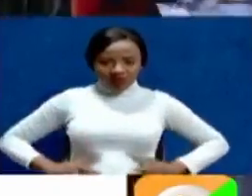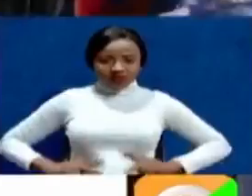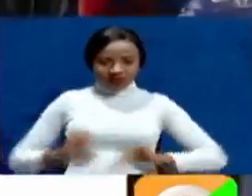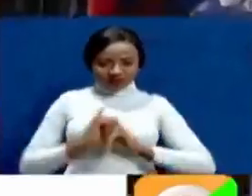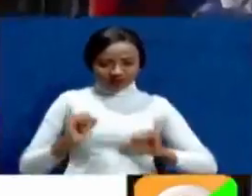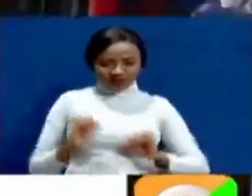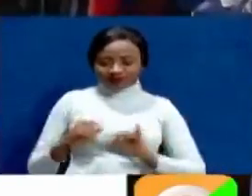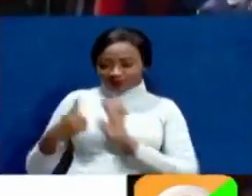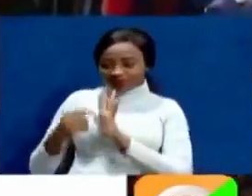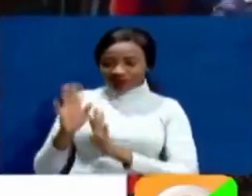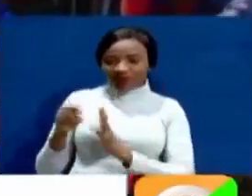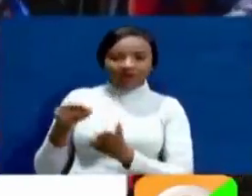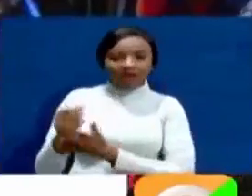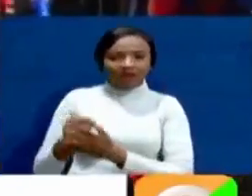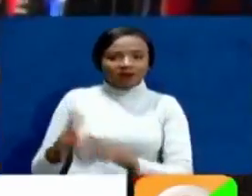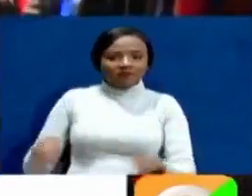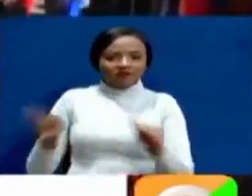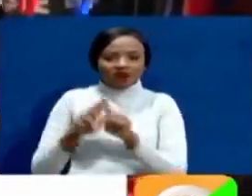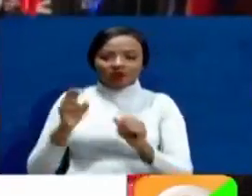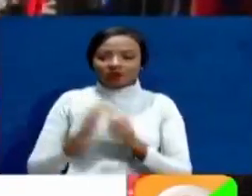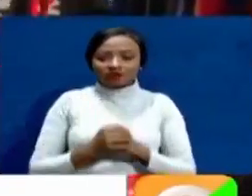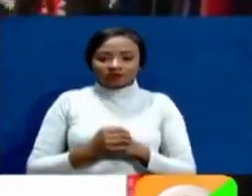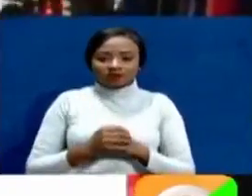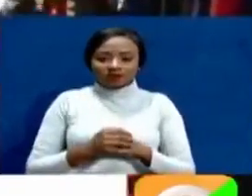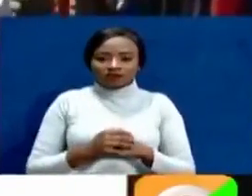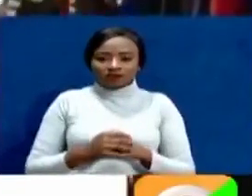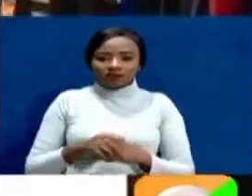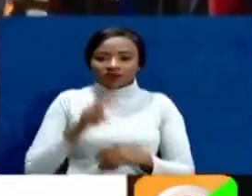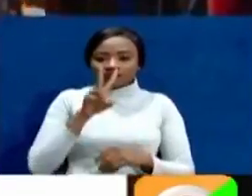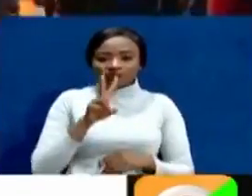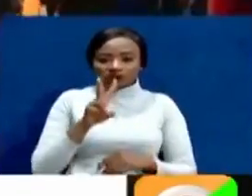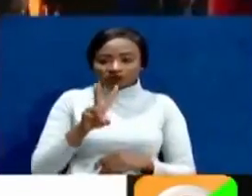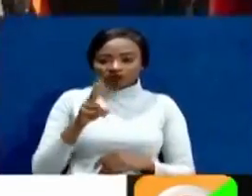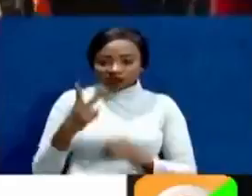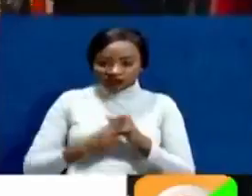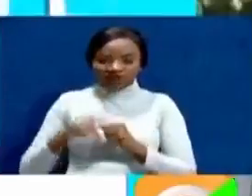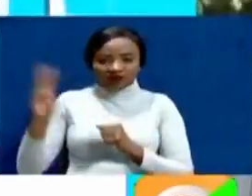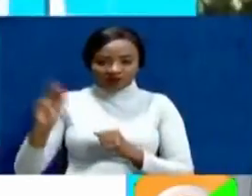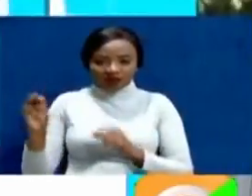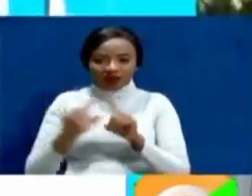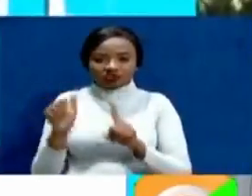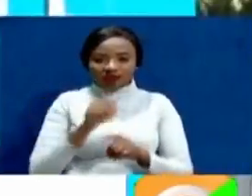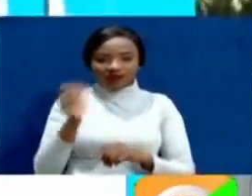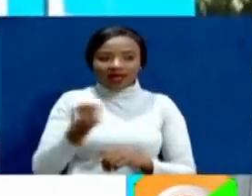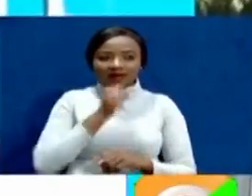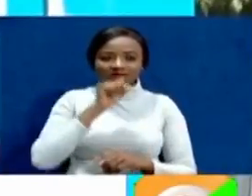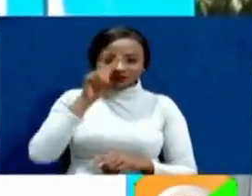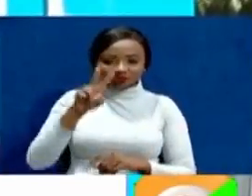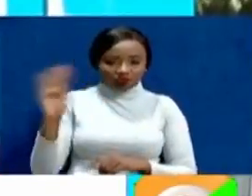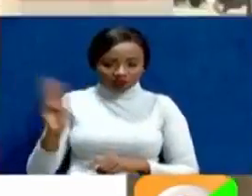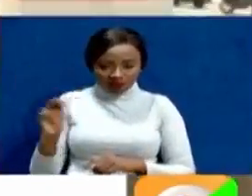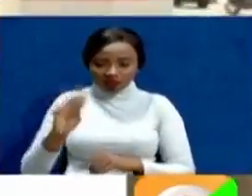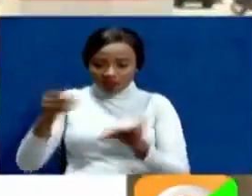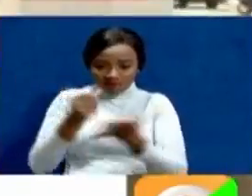shilingi milioni 27. Katika kaunti ya Kisii, anadaiwa kulipwa kima cha shilingi milioni 52 kwa ununuzi wa vifaa vya